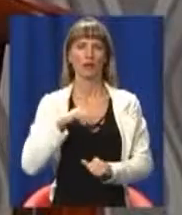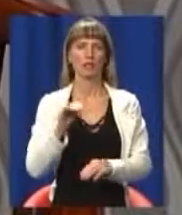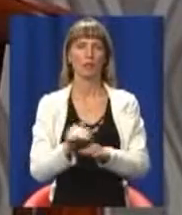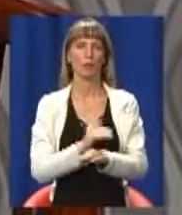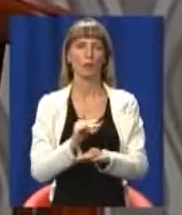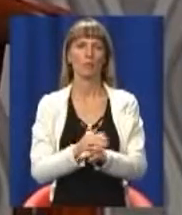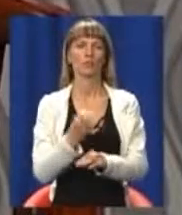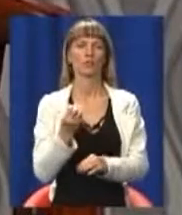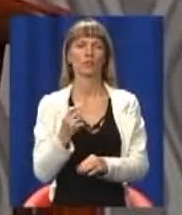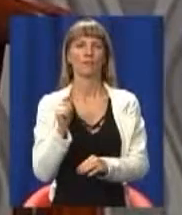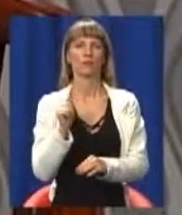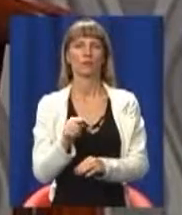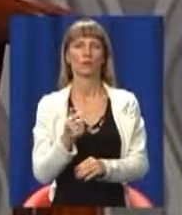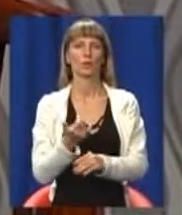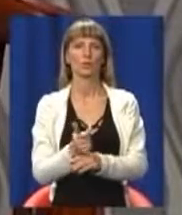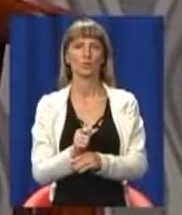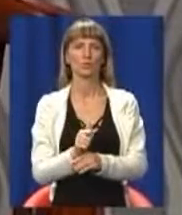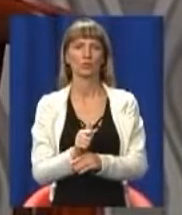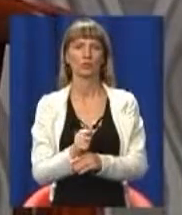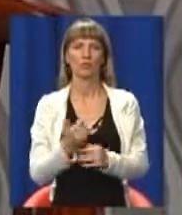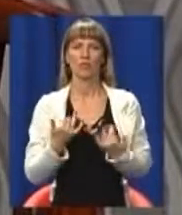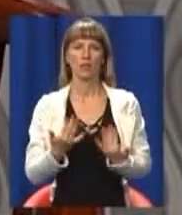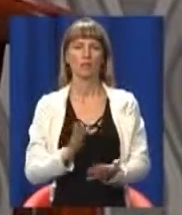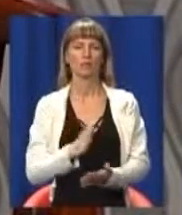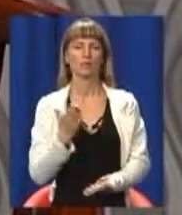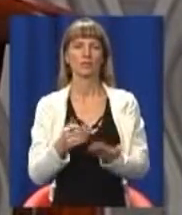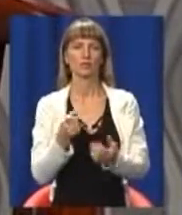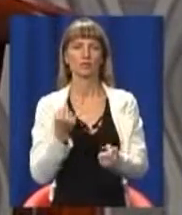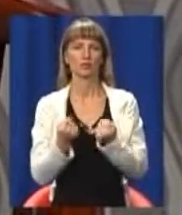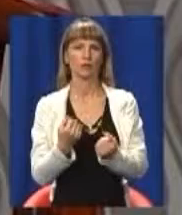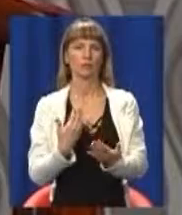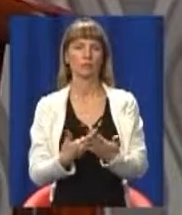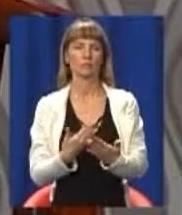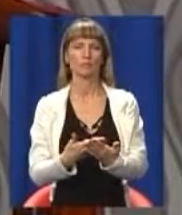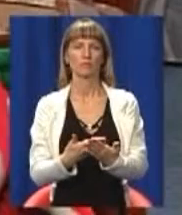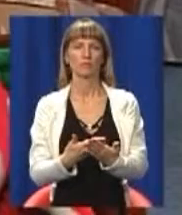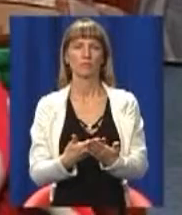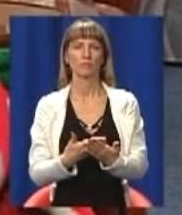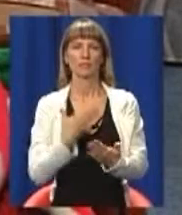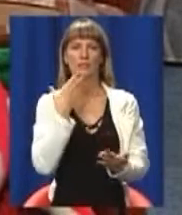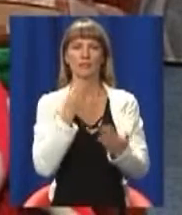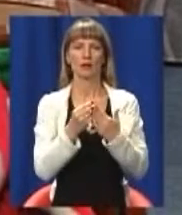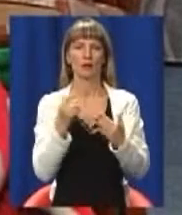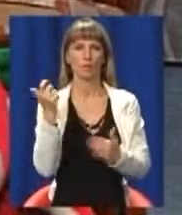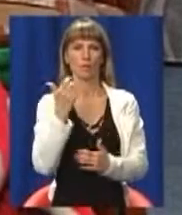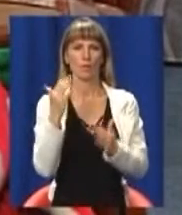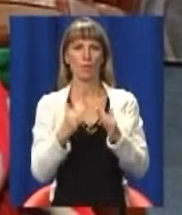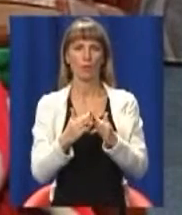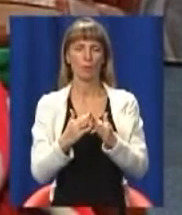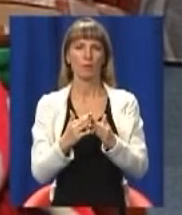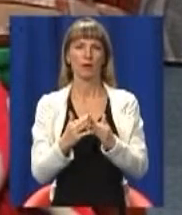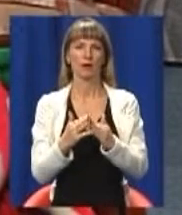пес. А ще вони дуже непривередливі, тому якщо їх тримати, наприклад, в часному домі,